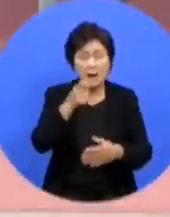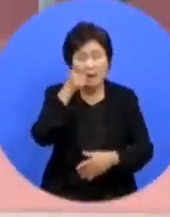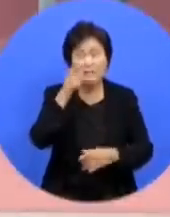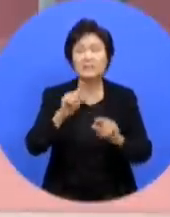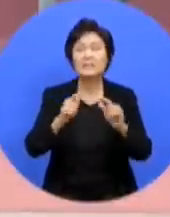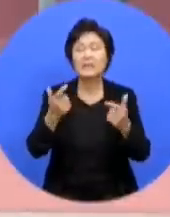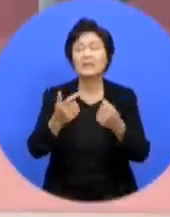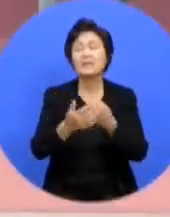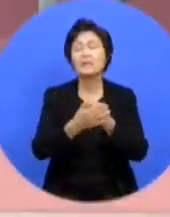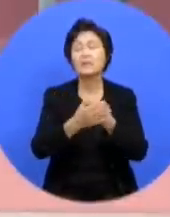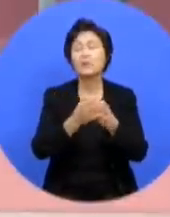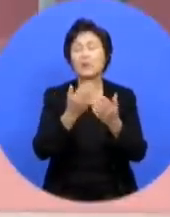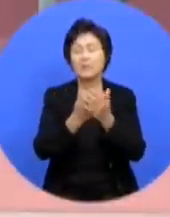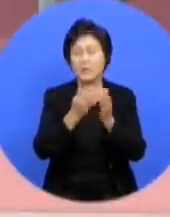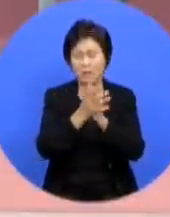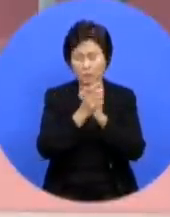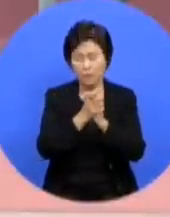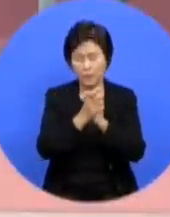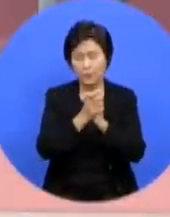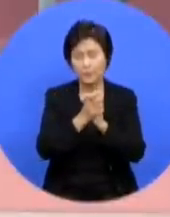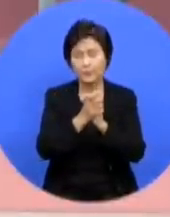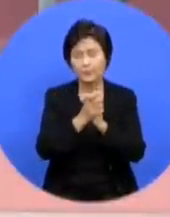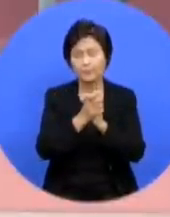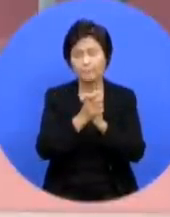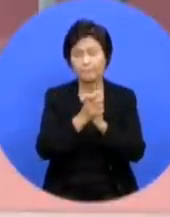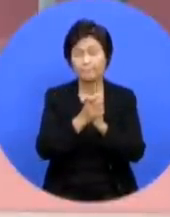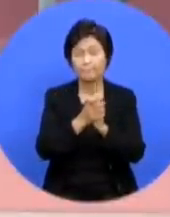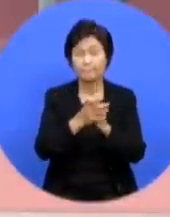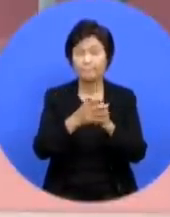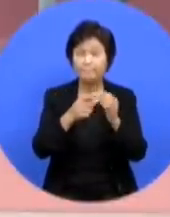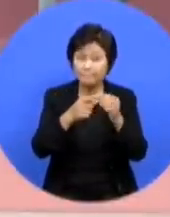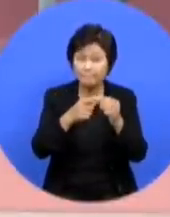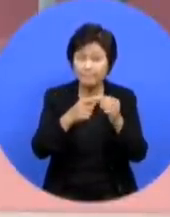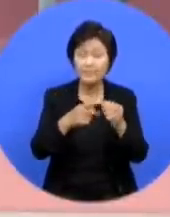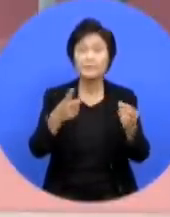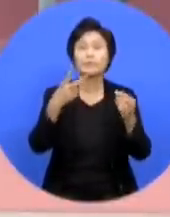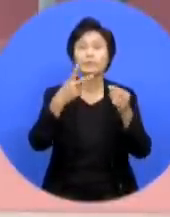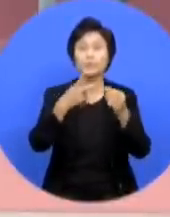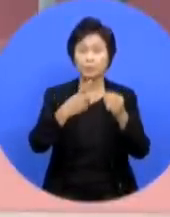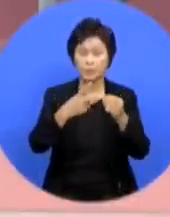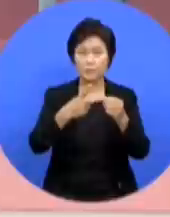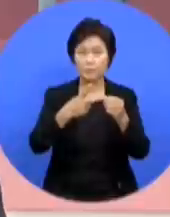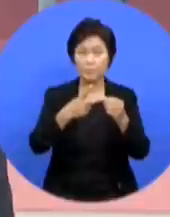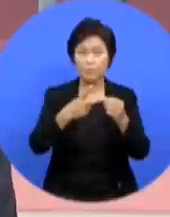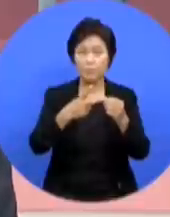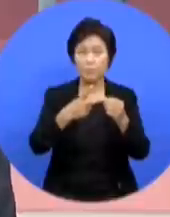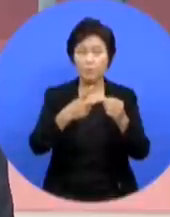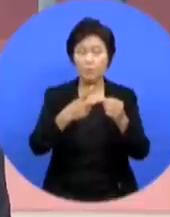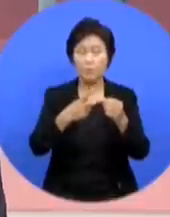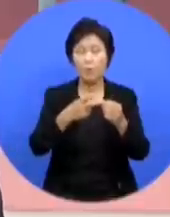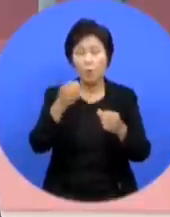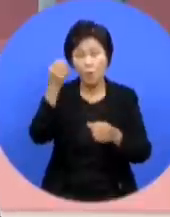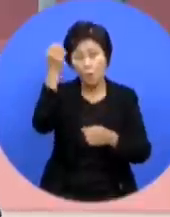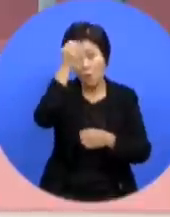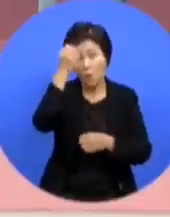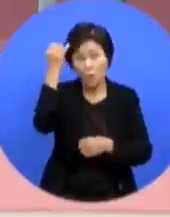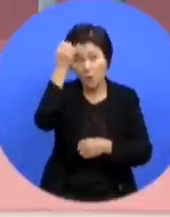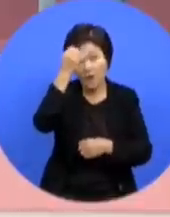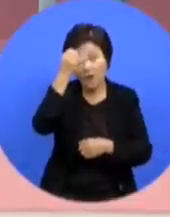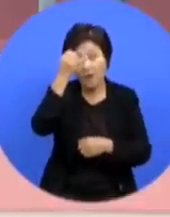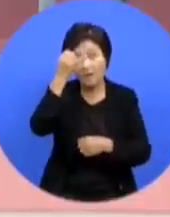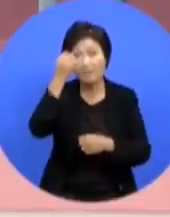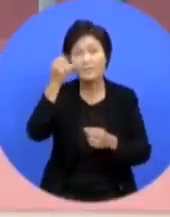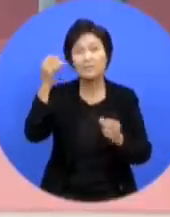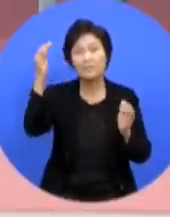다음에 두 번째는 무슨 기도하니 하니까 학교 가면은 고등학교 1학년 여학생입니다. 우리